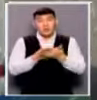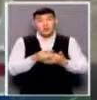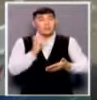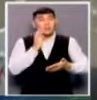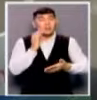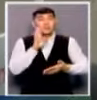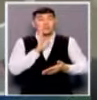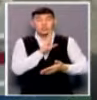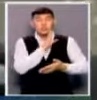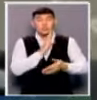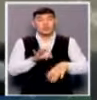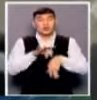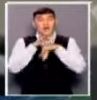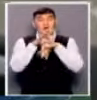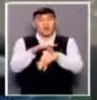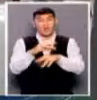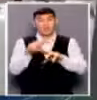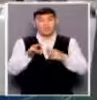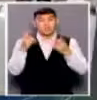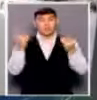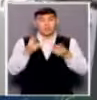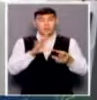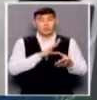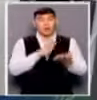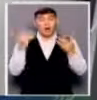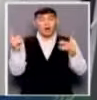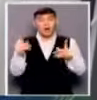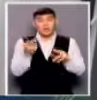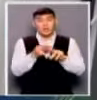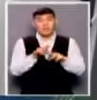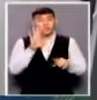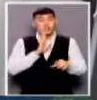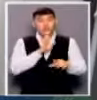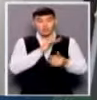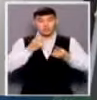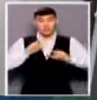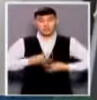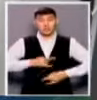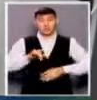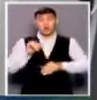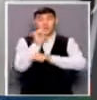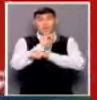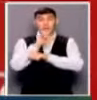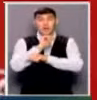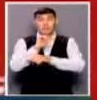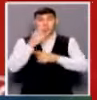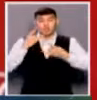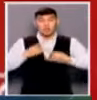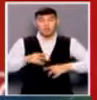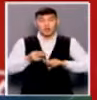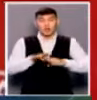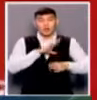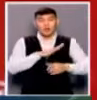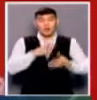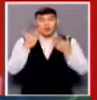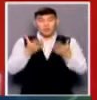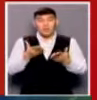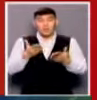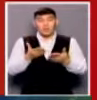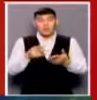беременной, решил отвезти ее в перинатальный центр. Однако женщина родила в карете скорой помощи, не доехав до роддома. К